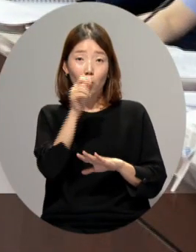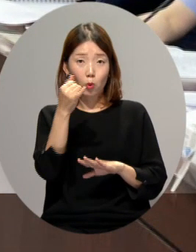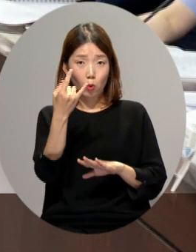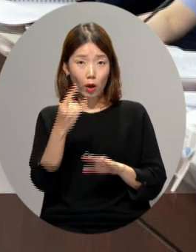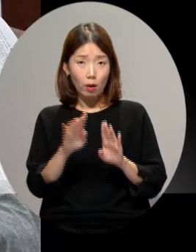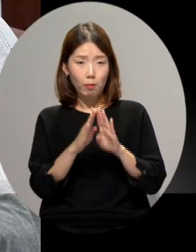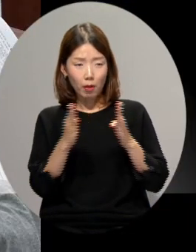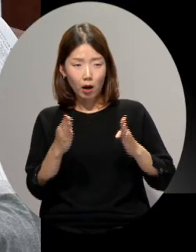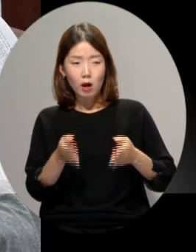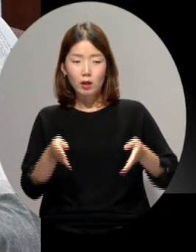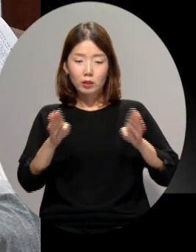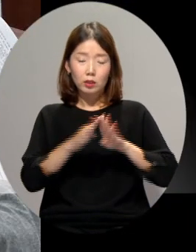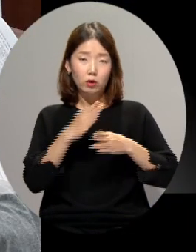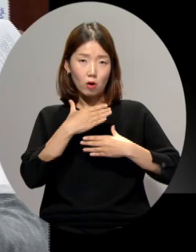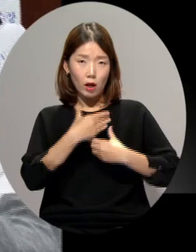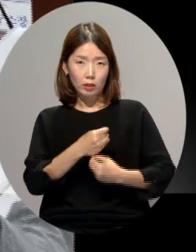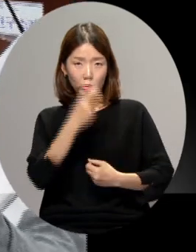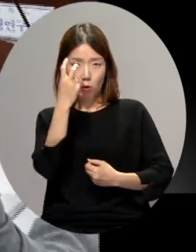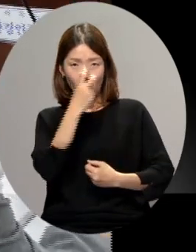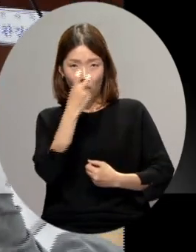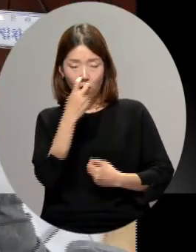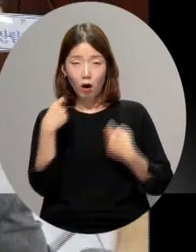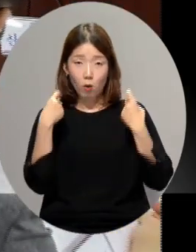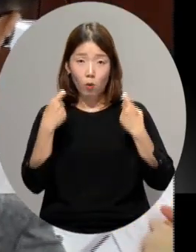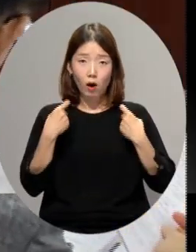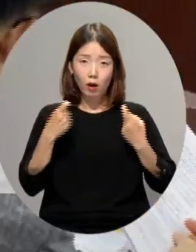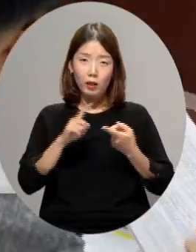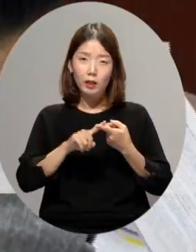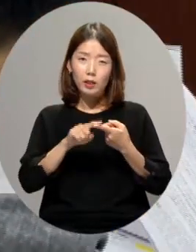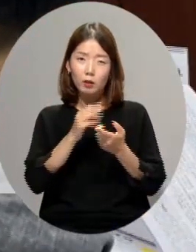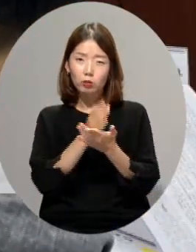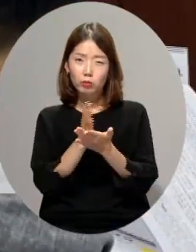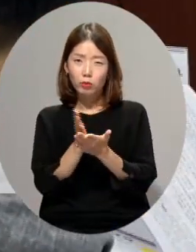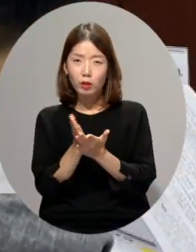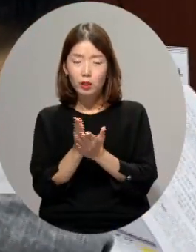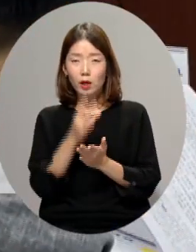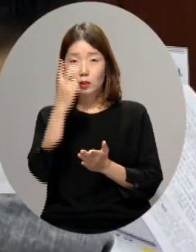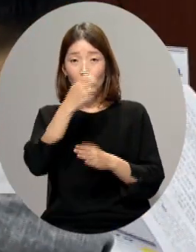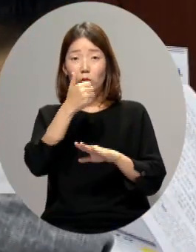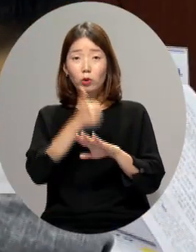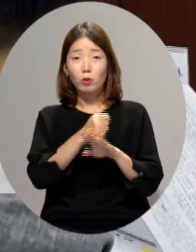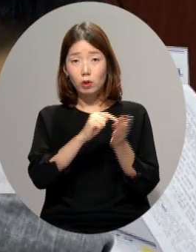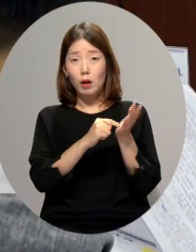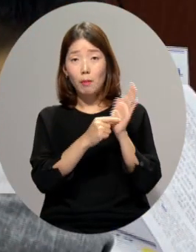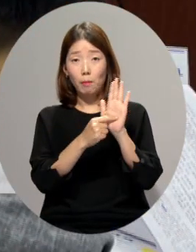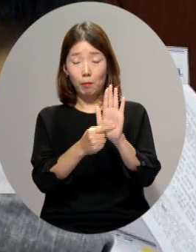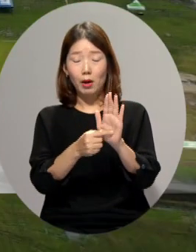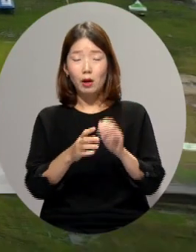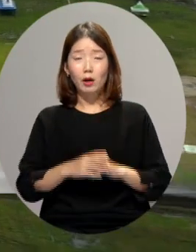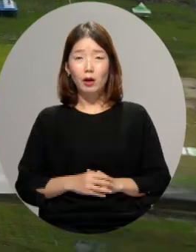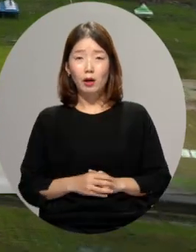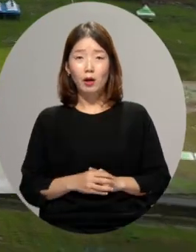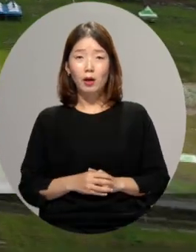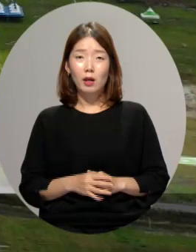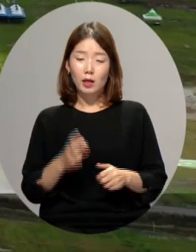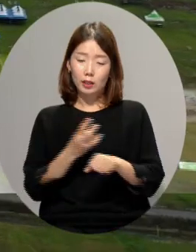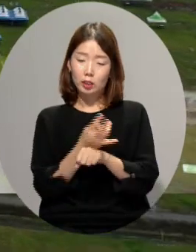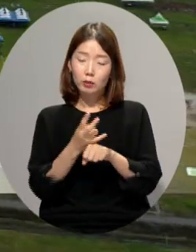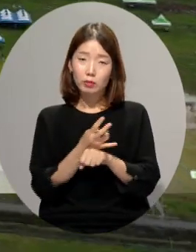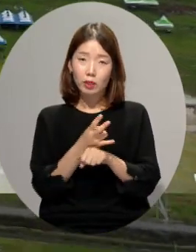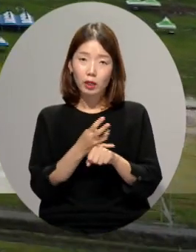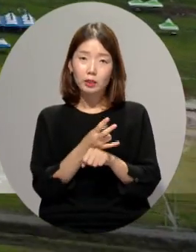열고 시설과 안전 관광 등 5개 분야 24개 과제에 대한 점검 결과를 발표하는 한편 24시간